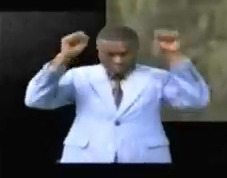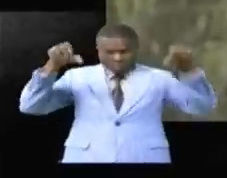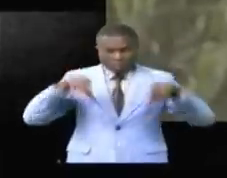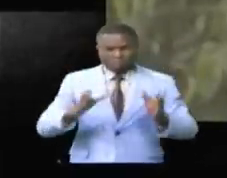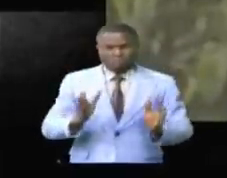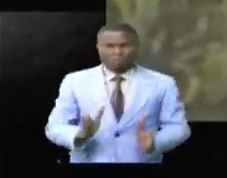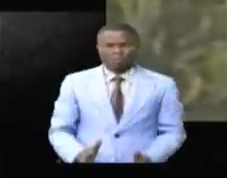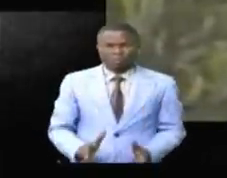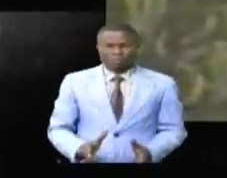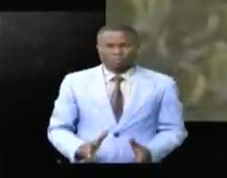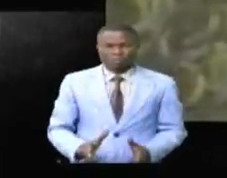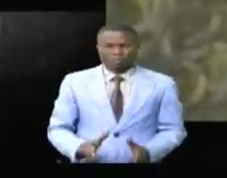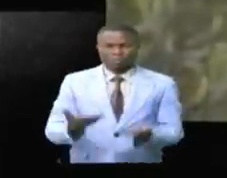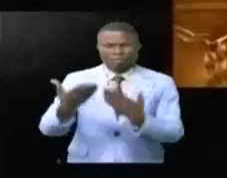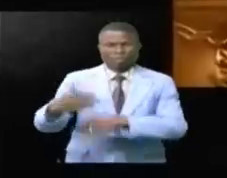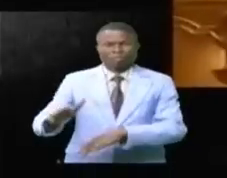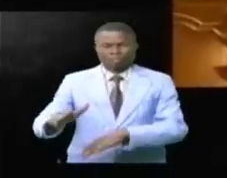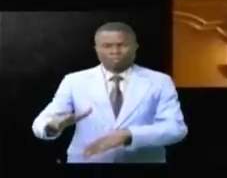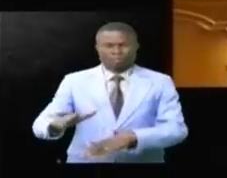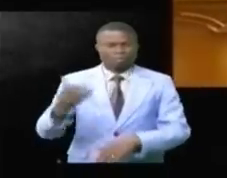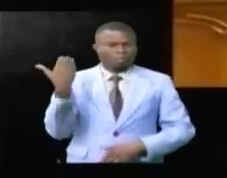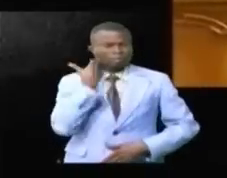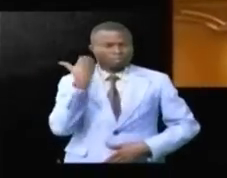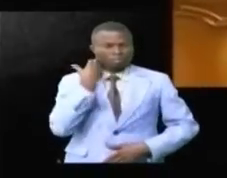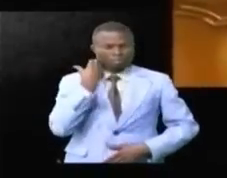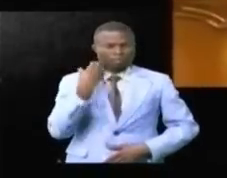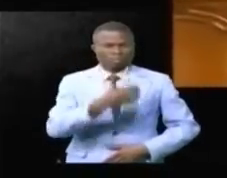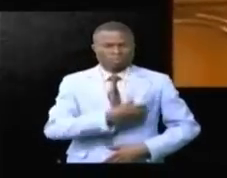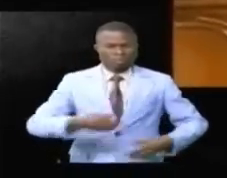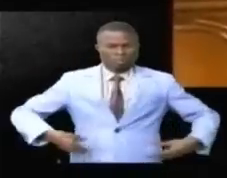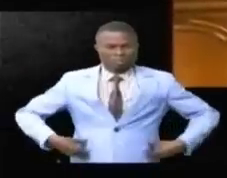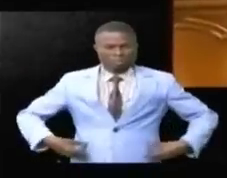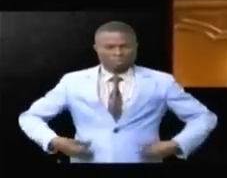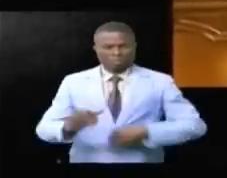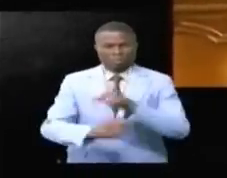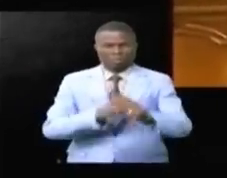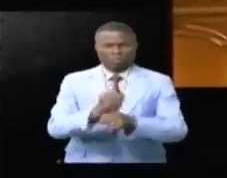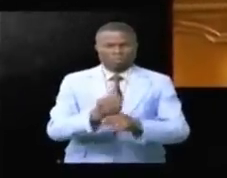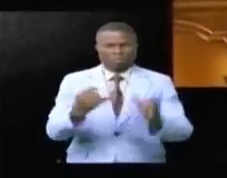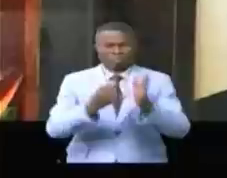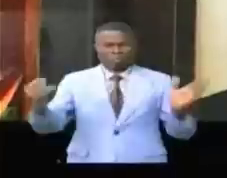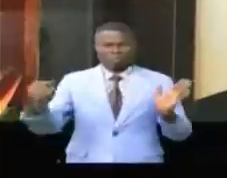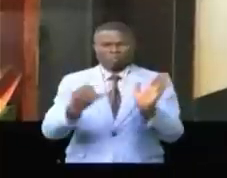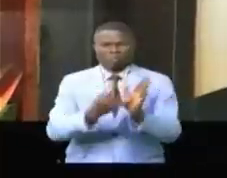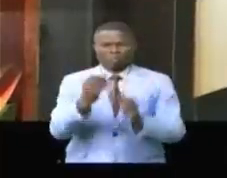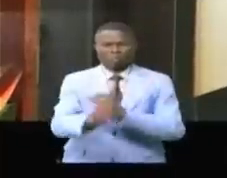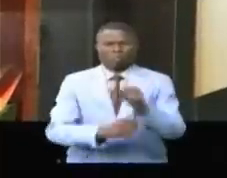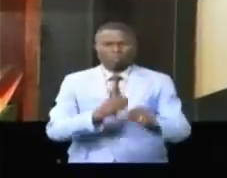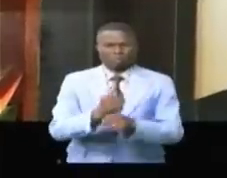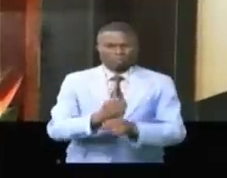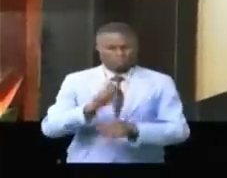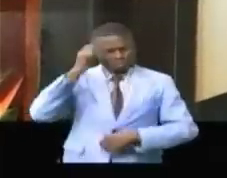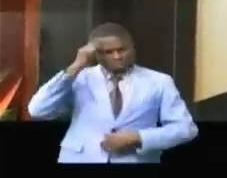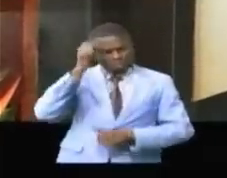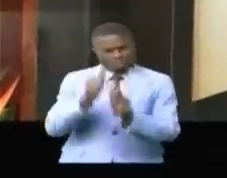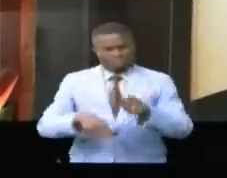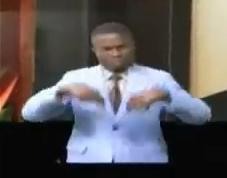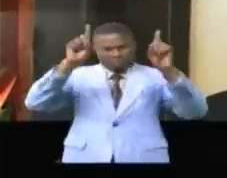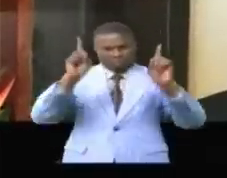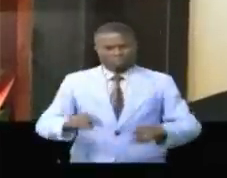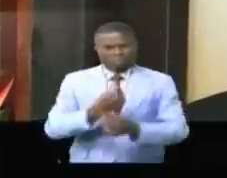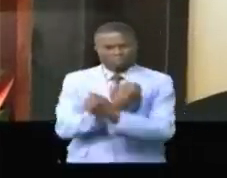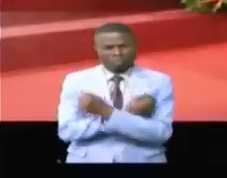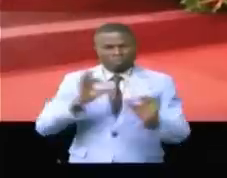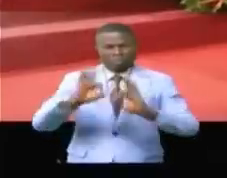congolais avait succombé à un cancer de la prostate à l'âge de 66 ans. Pour mémorer chaque année dans